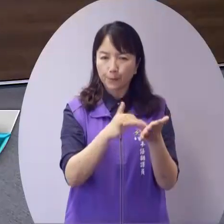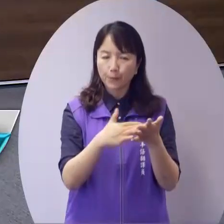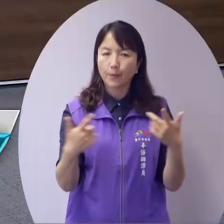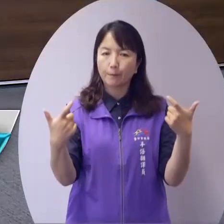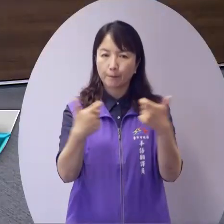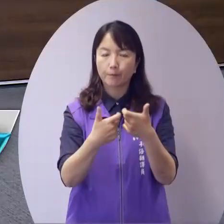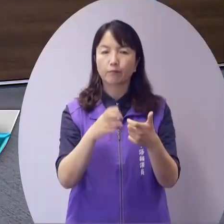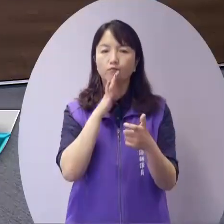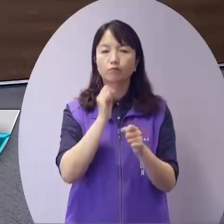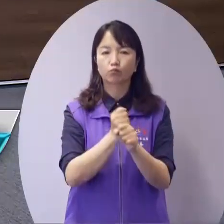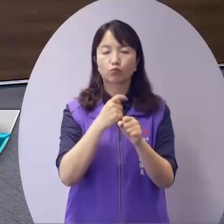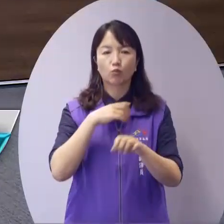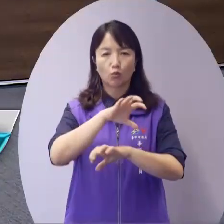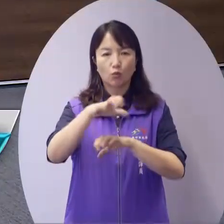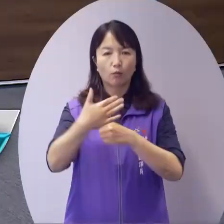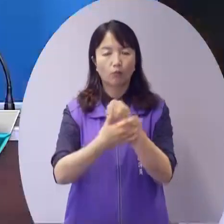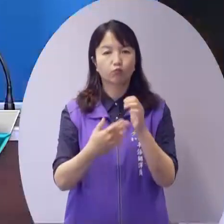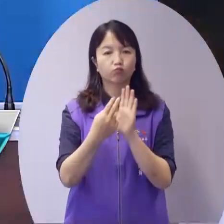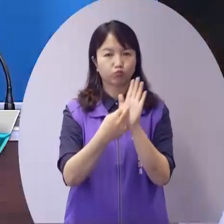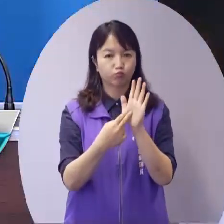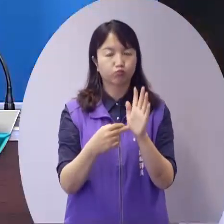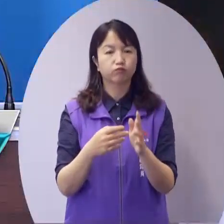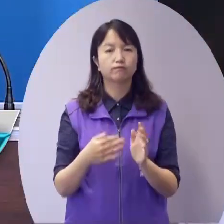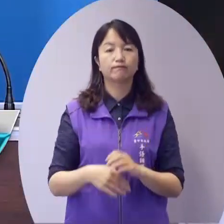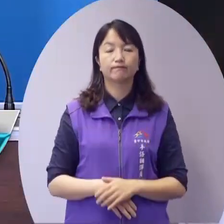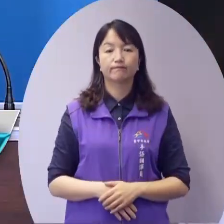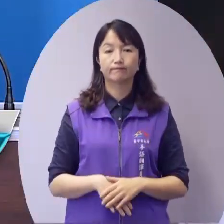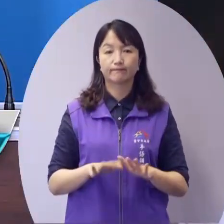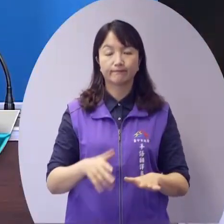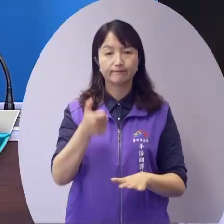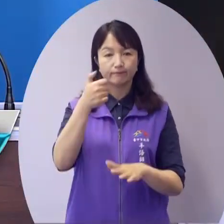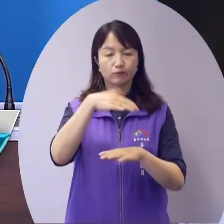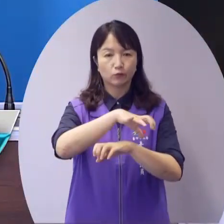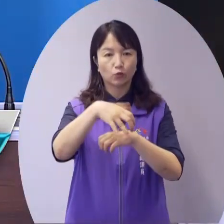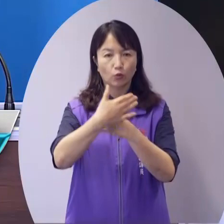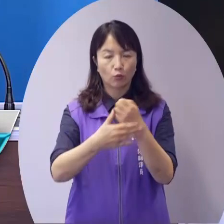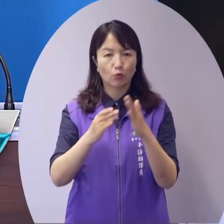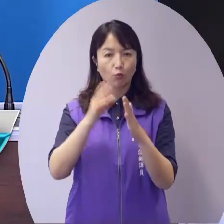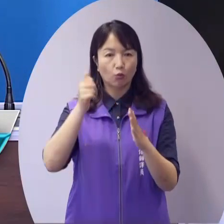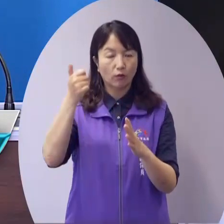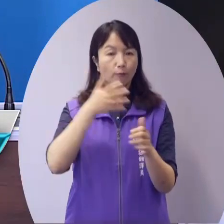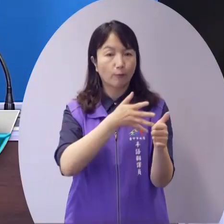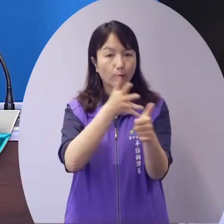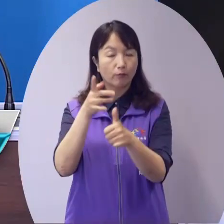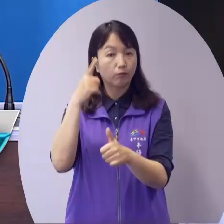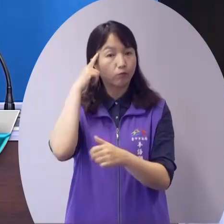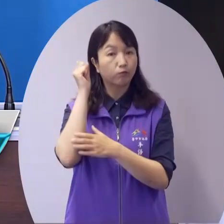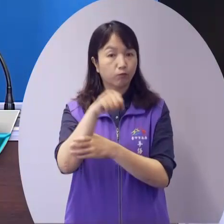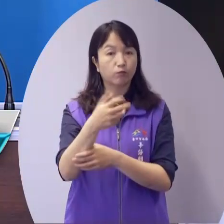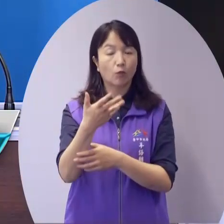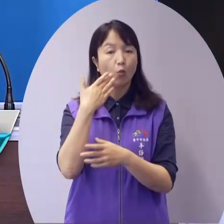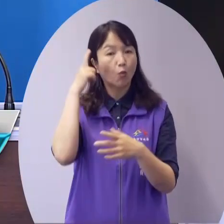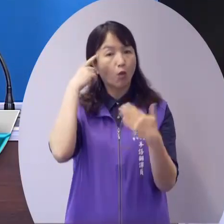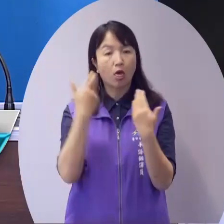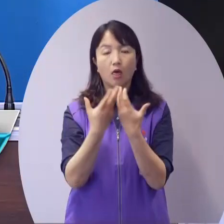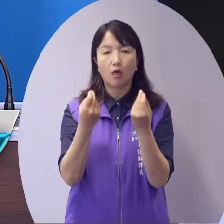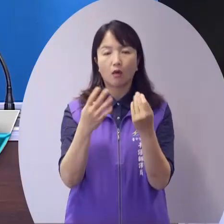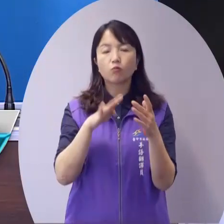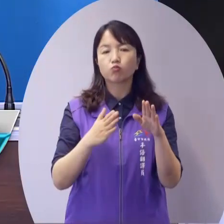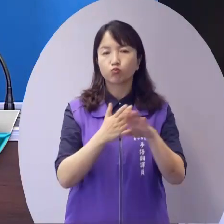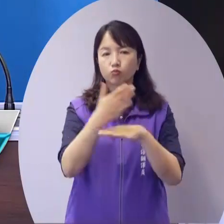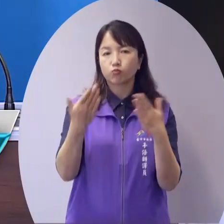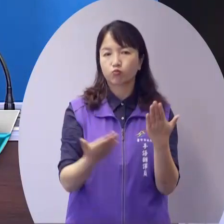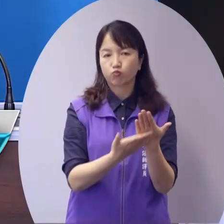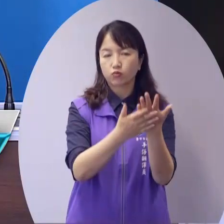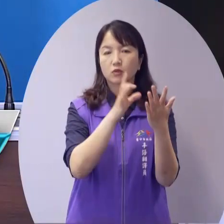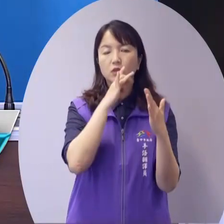推动。那以上环保署补充说明。 好，谢谢环保局长哈，请问大家没意见？如果没有意见，本案通过